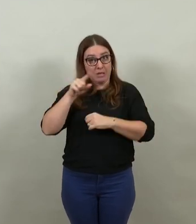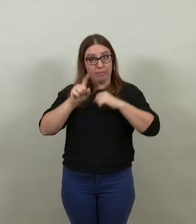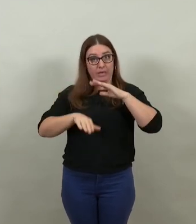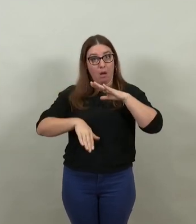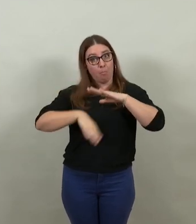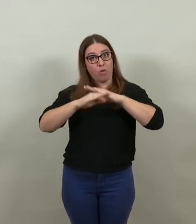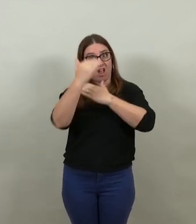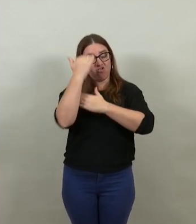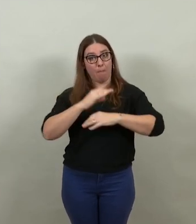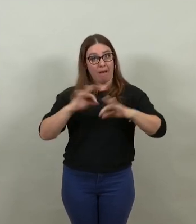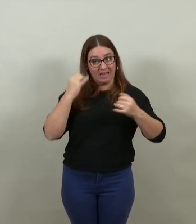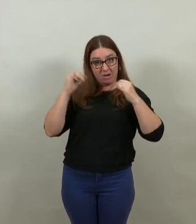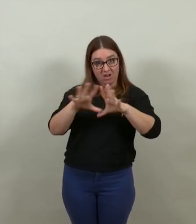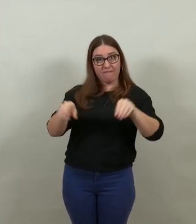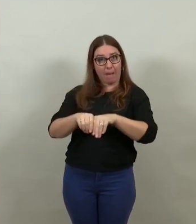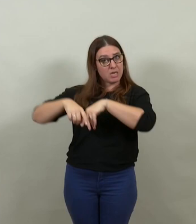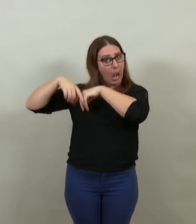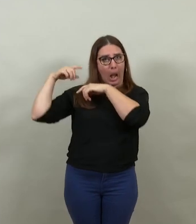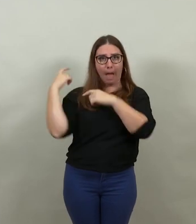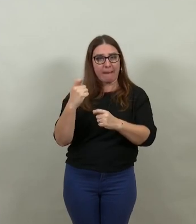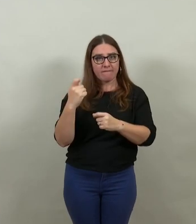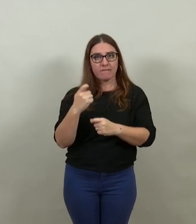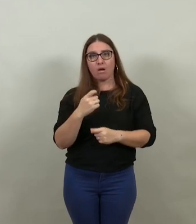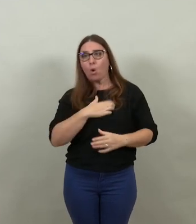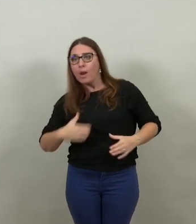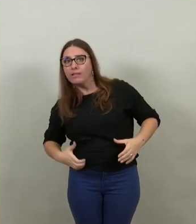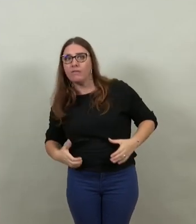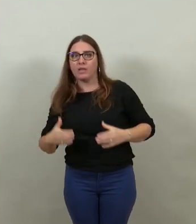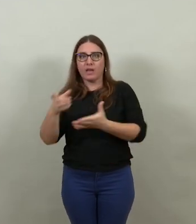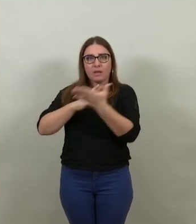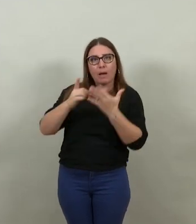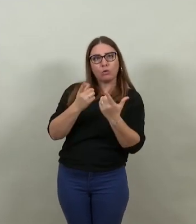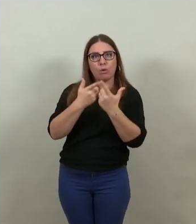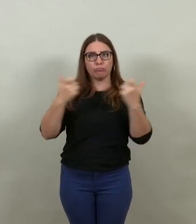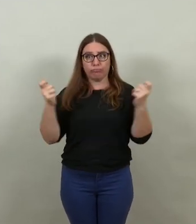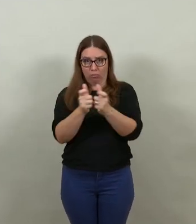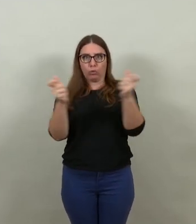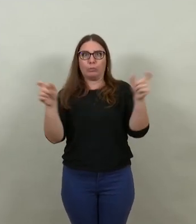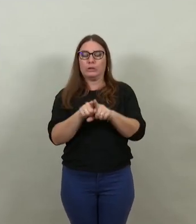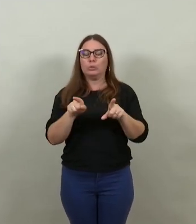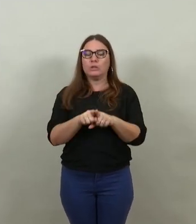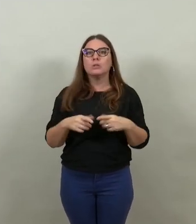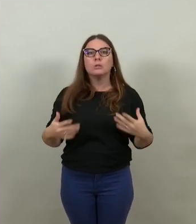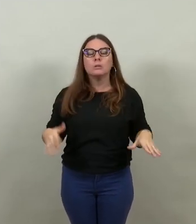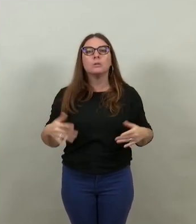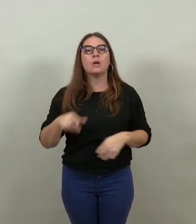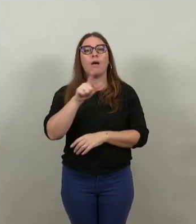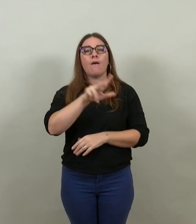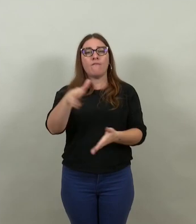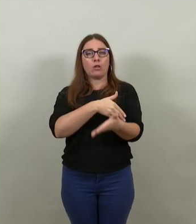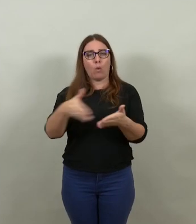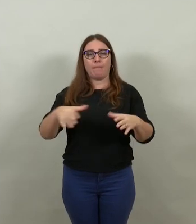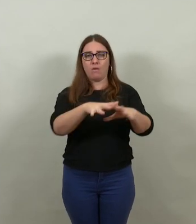protecteurs pour les ménages les collectivités et les entreprises ainsi 23 millions de